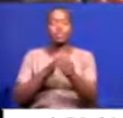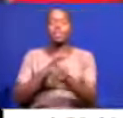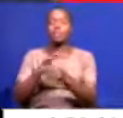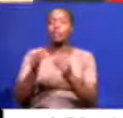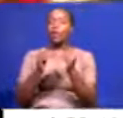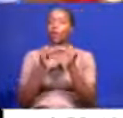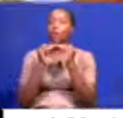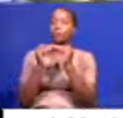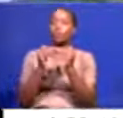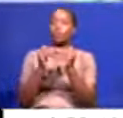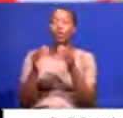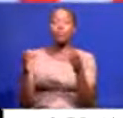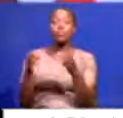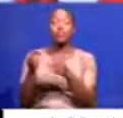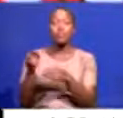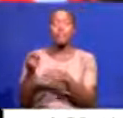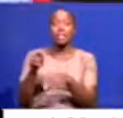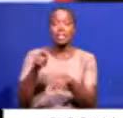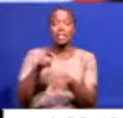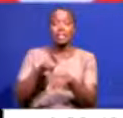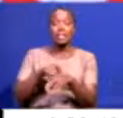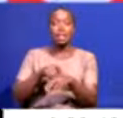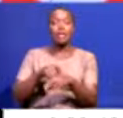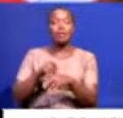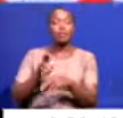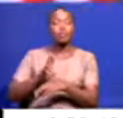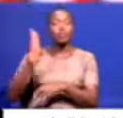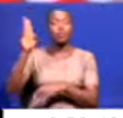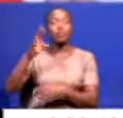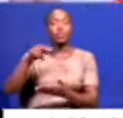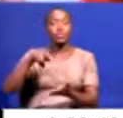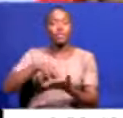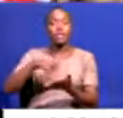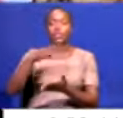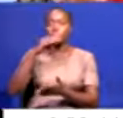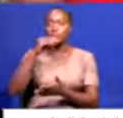hicho. Wakati Rais Mstaafu aliposimama kuzungumza,